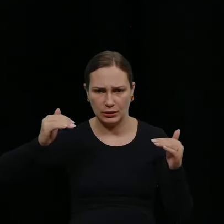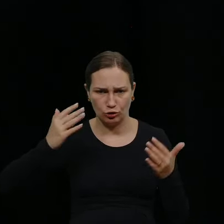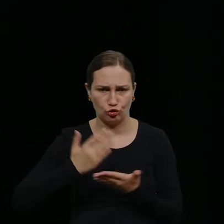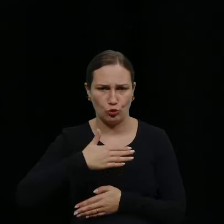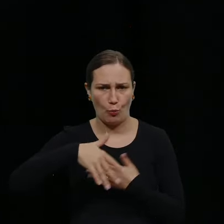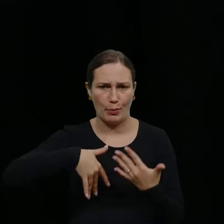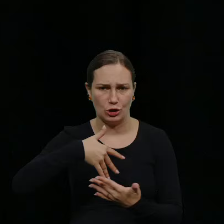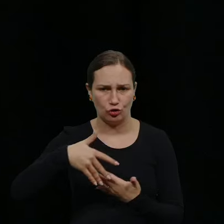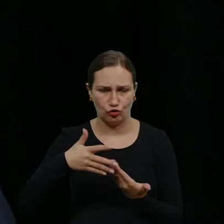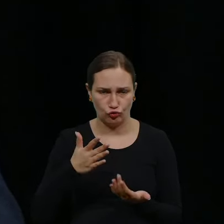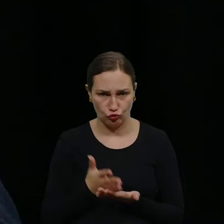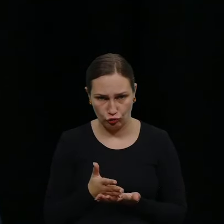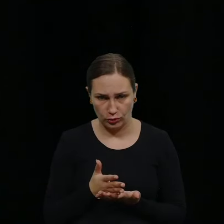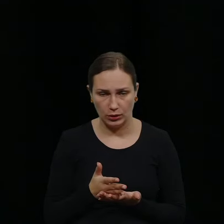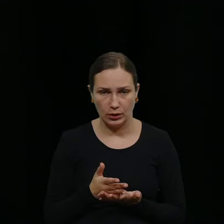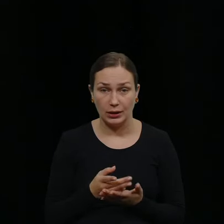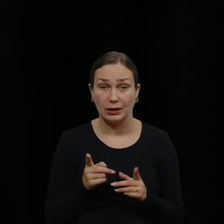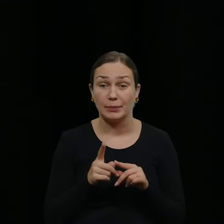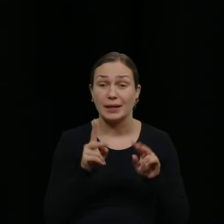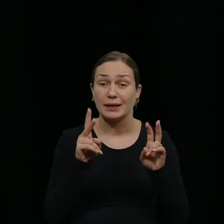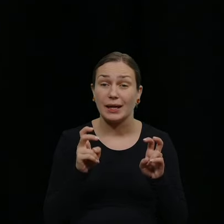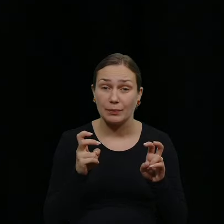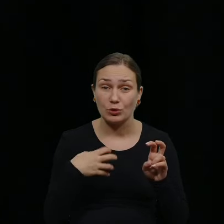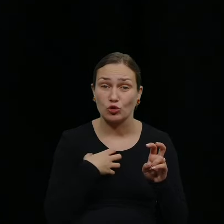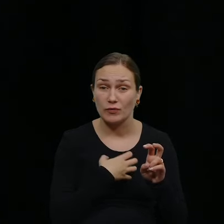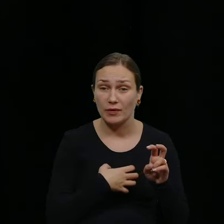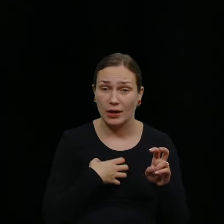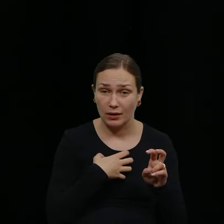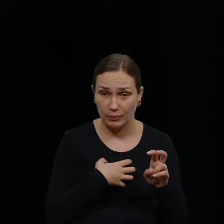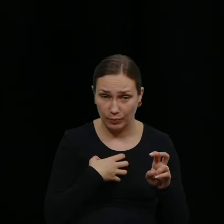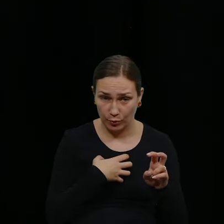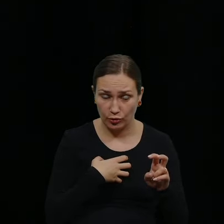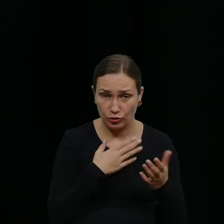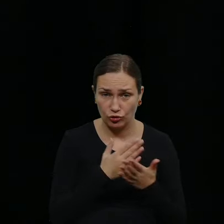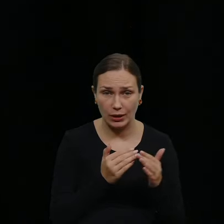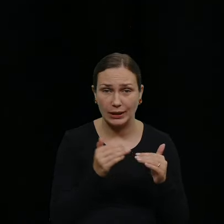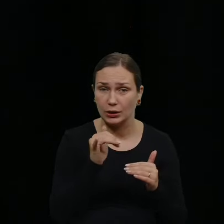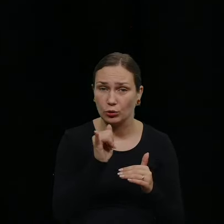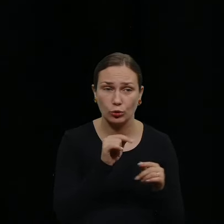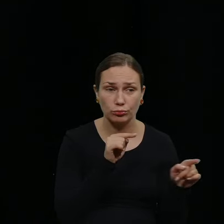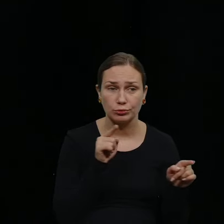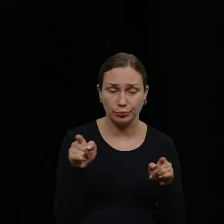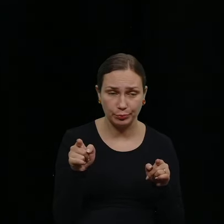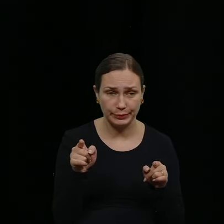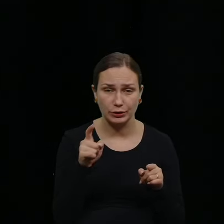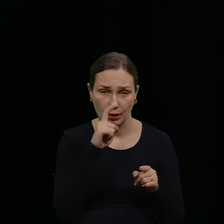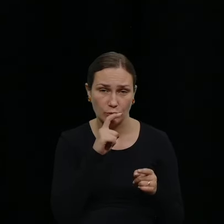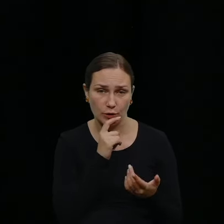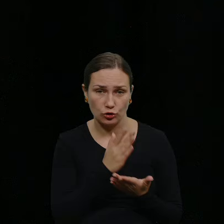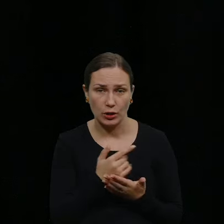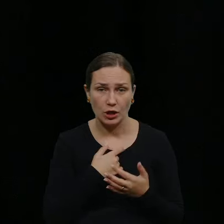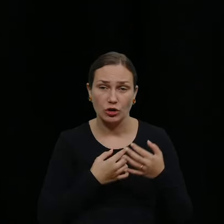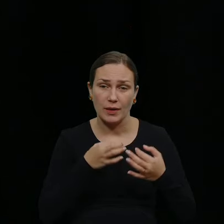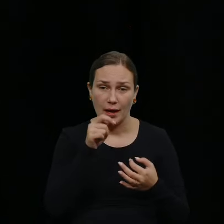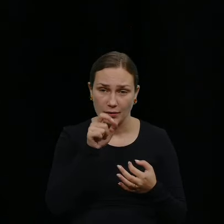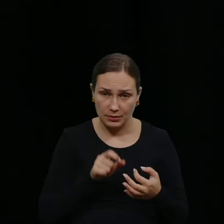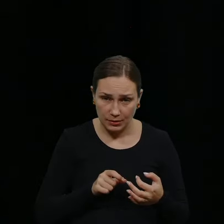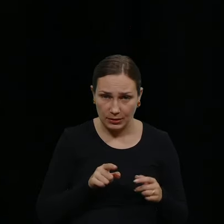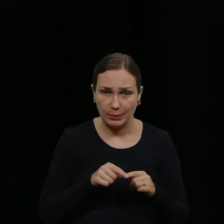su savivaldos lygiu ir net tuos klausimus, kurie sprendžiami kuriam lygiai. Mano pasiruošimas tiek kaip teisininko